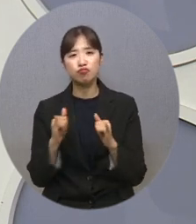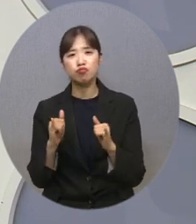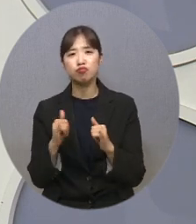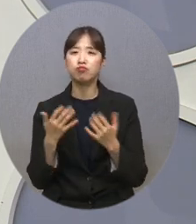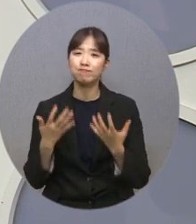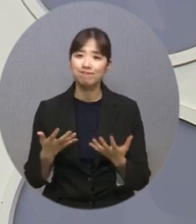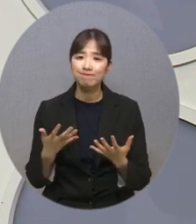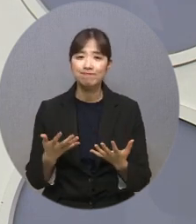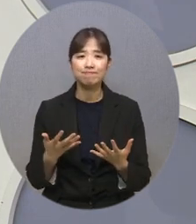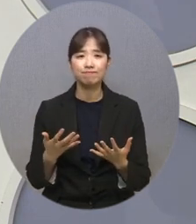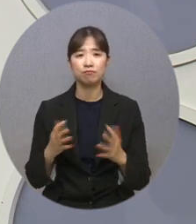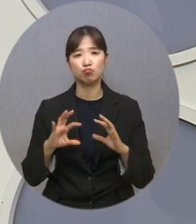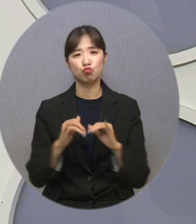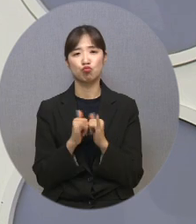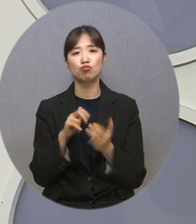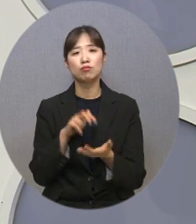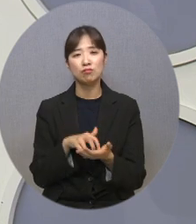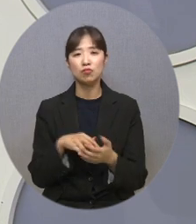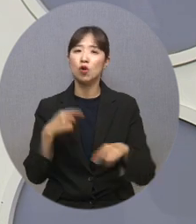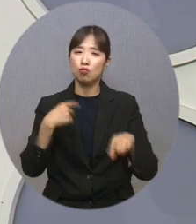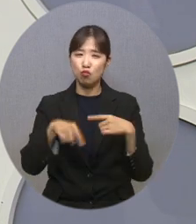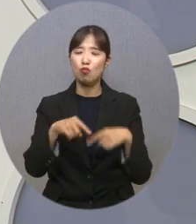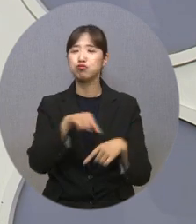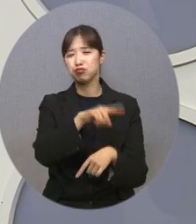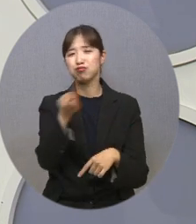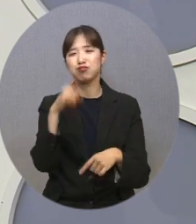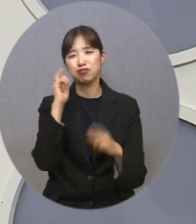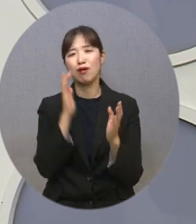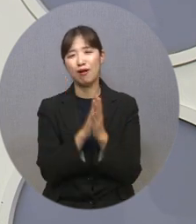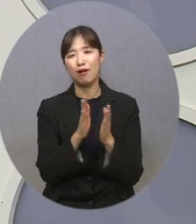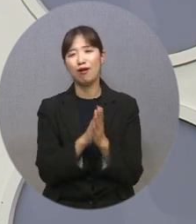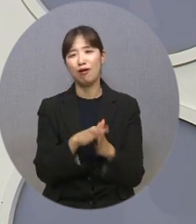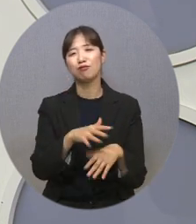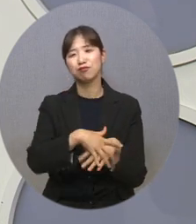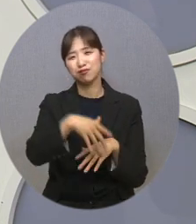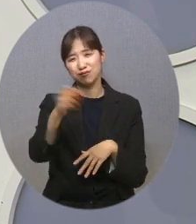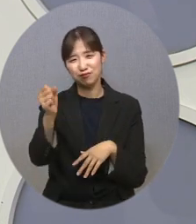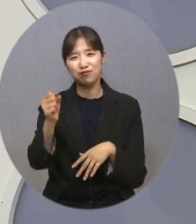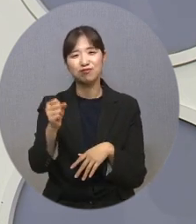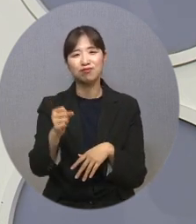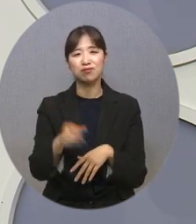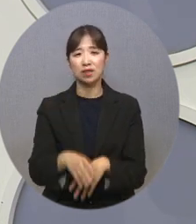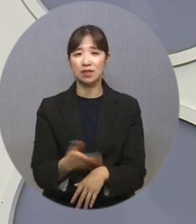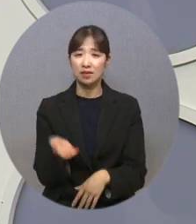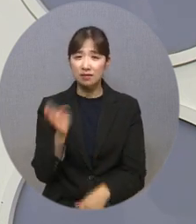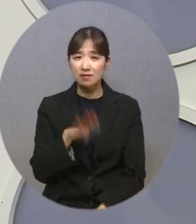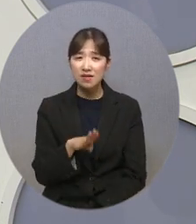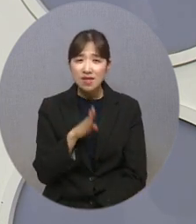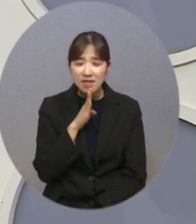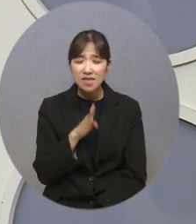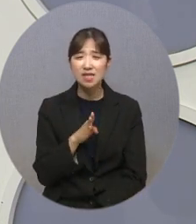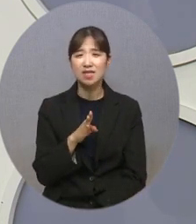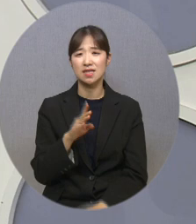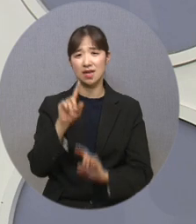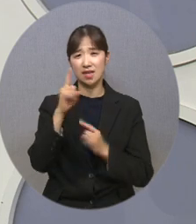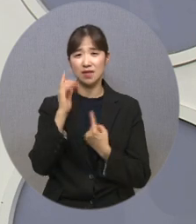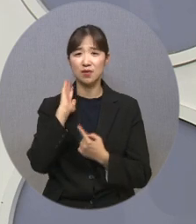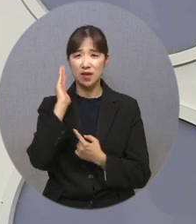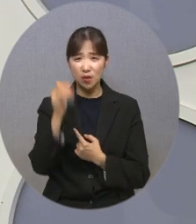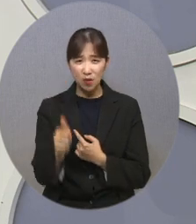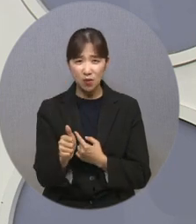뭐 어떻게 합니까? 국민들이야 뭐 정치권에서 알아서 하는 일이겠지. 그런데 실상 이승만 대통령의